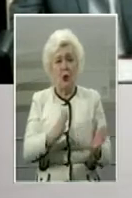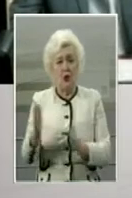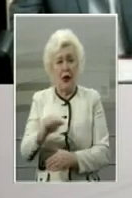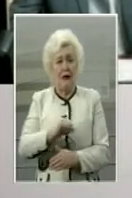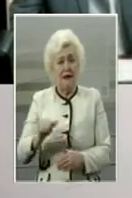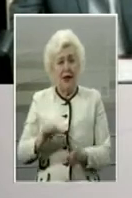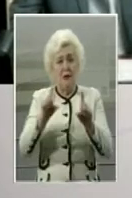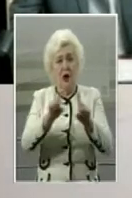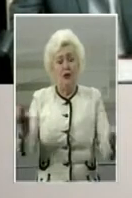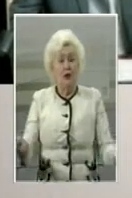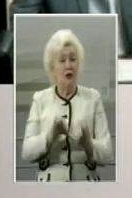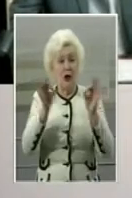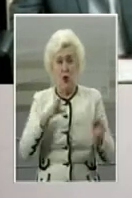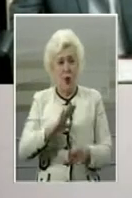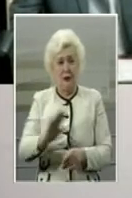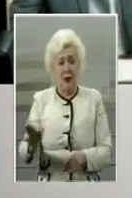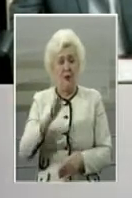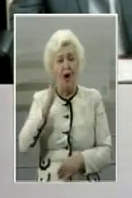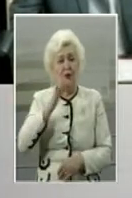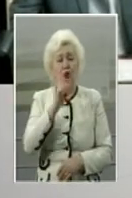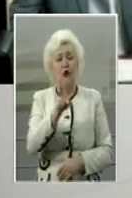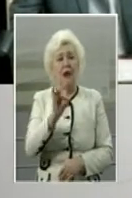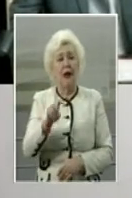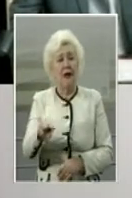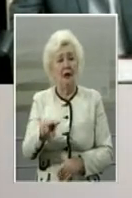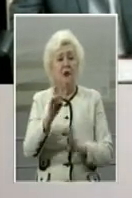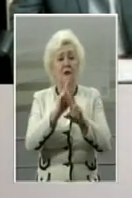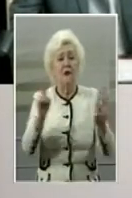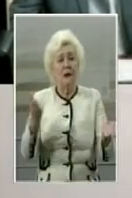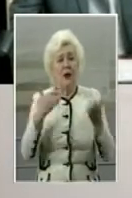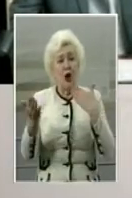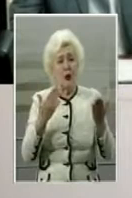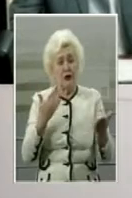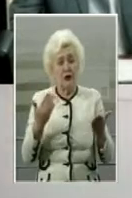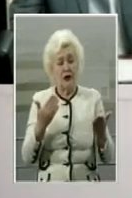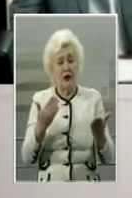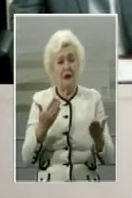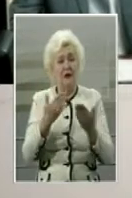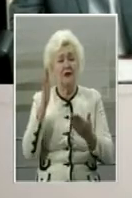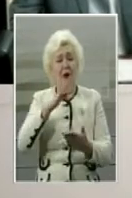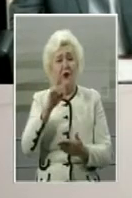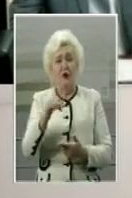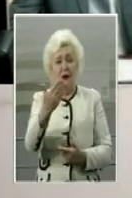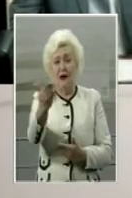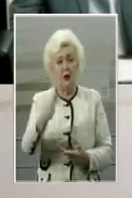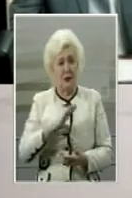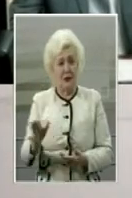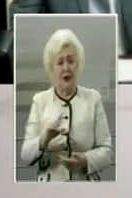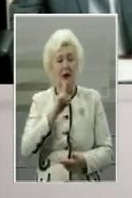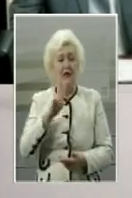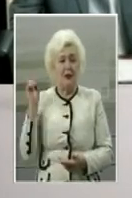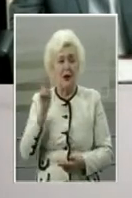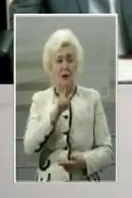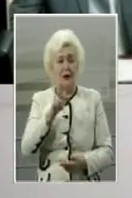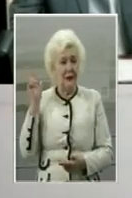саме училище ніколи не було. І водоканалу ніяких відносин у них з водоканалом не було.